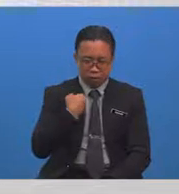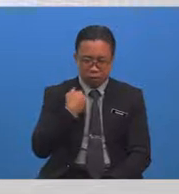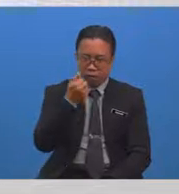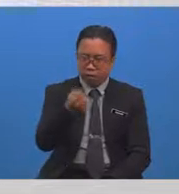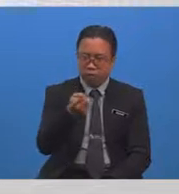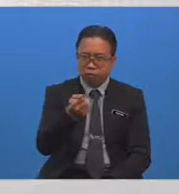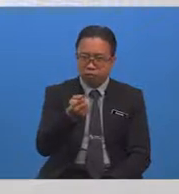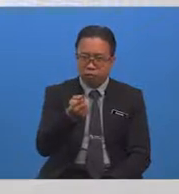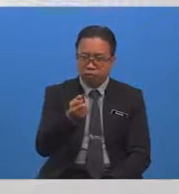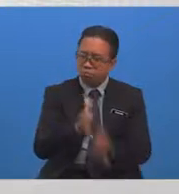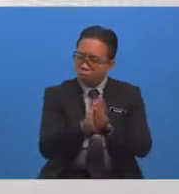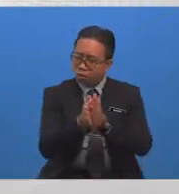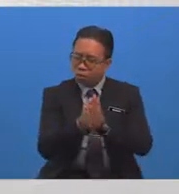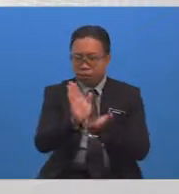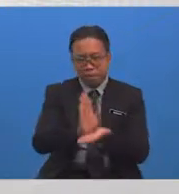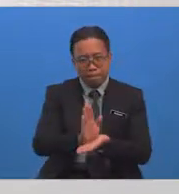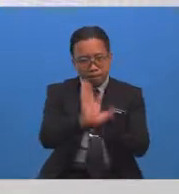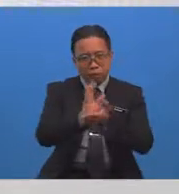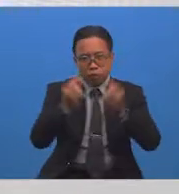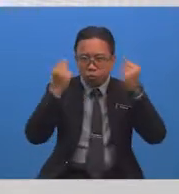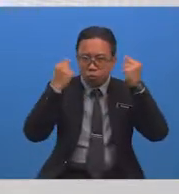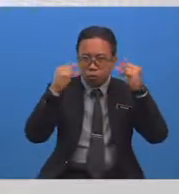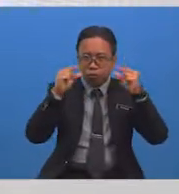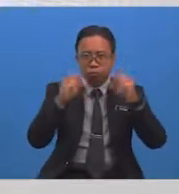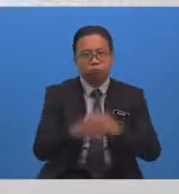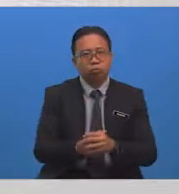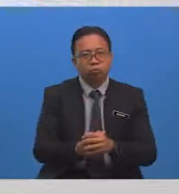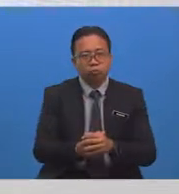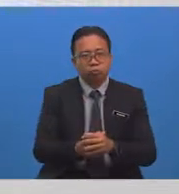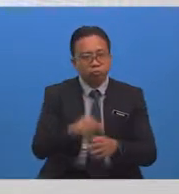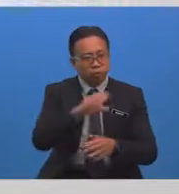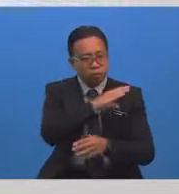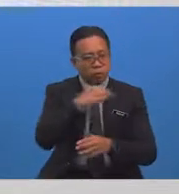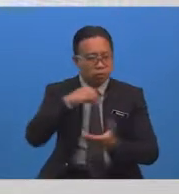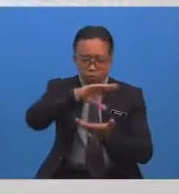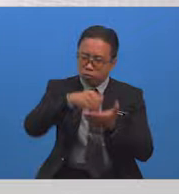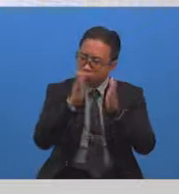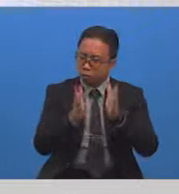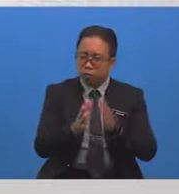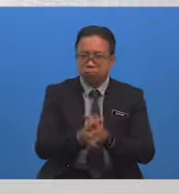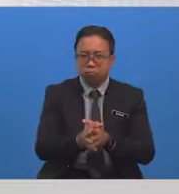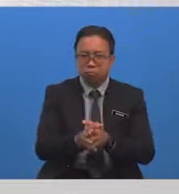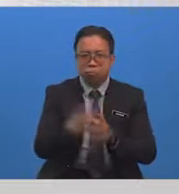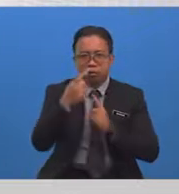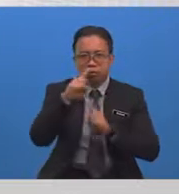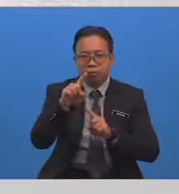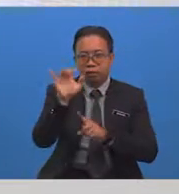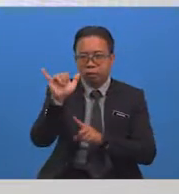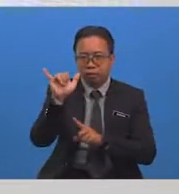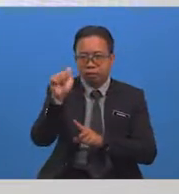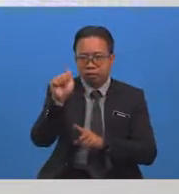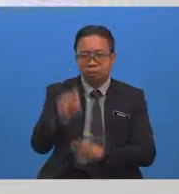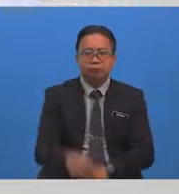rajin membantu guru dan warga sekolah bagus murid jawabannya ya Kita penuh